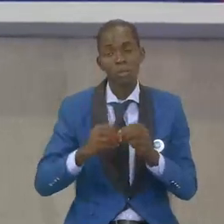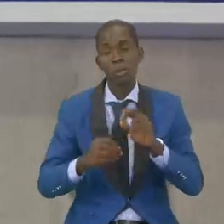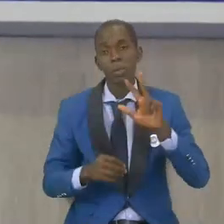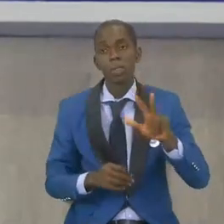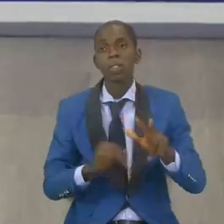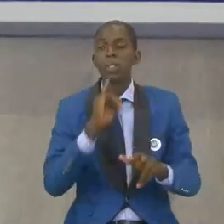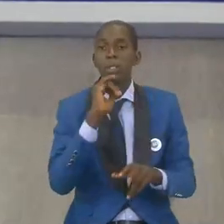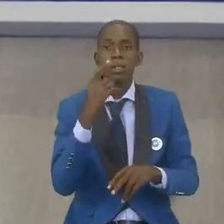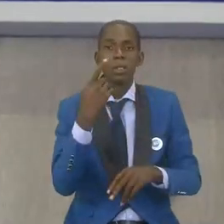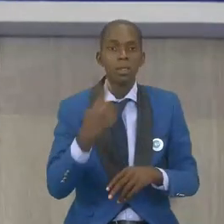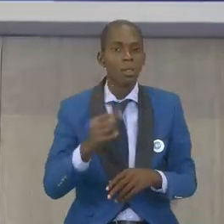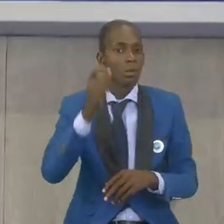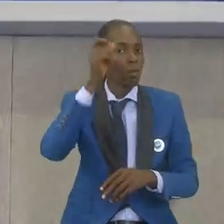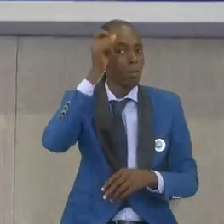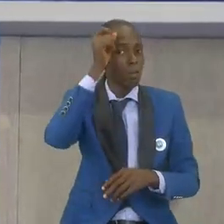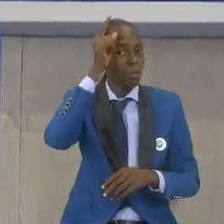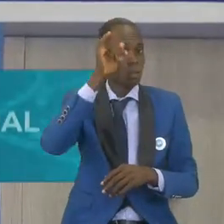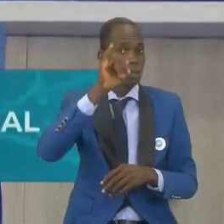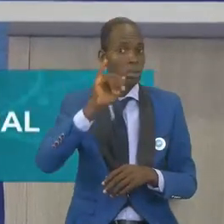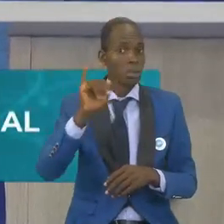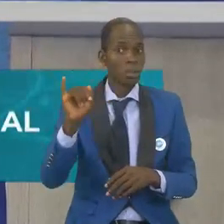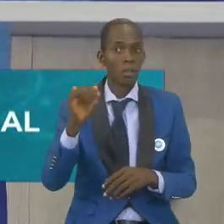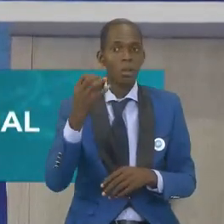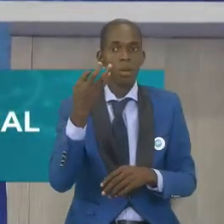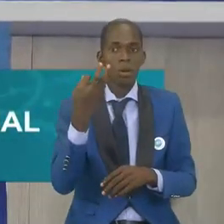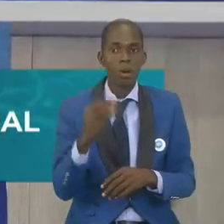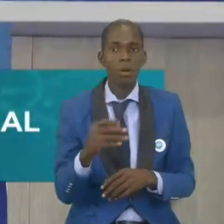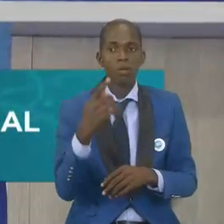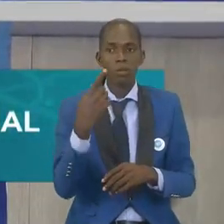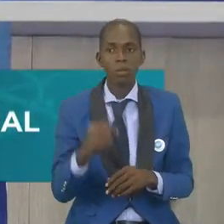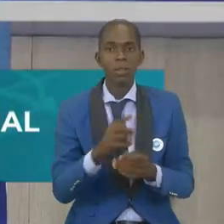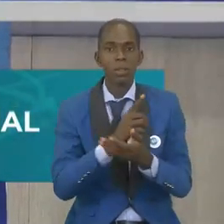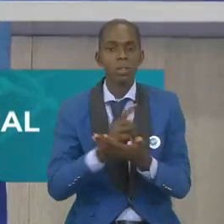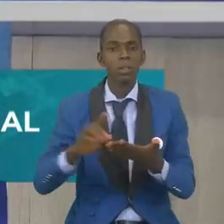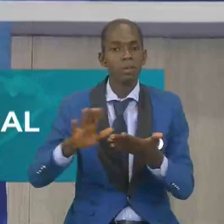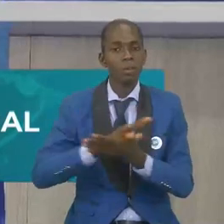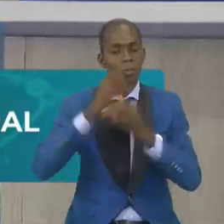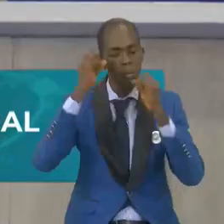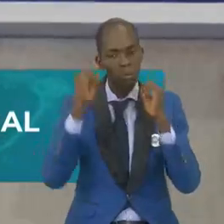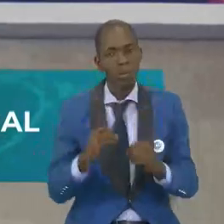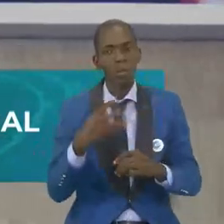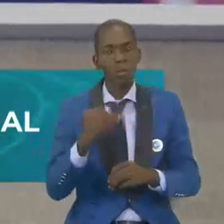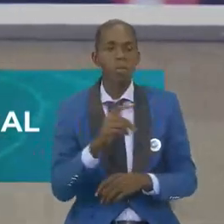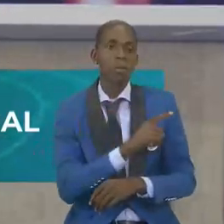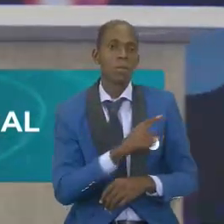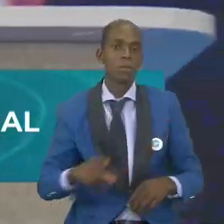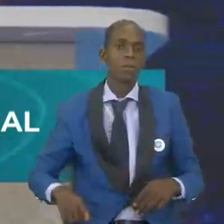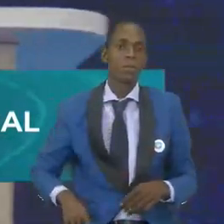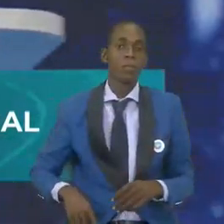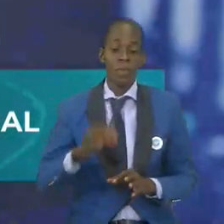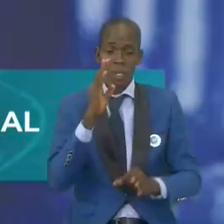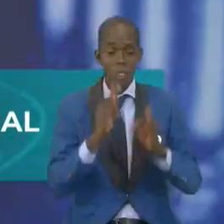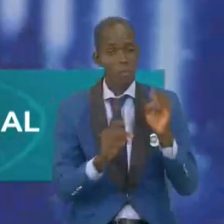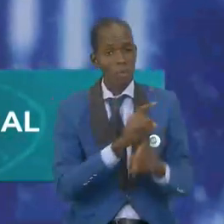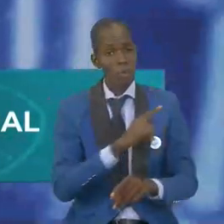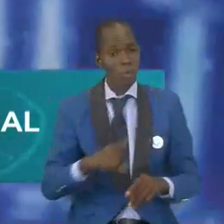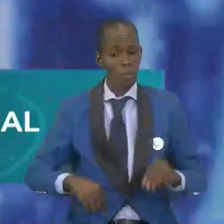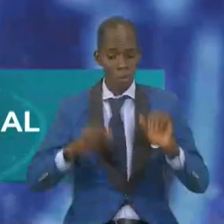parmi les lions. Troisième point, la perception de la puissance surnaturelle